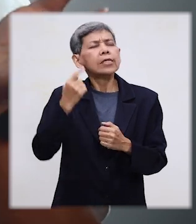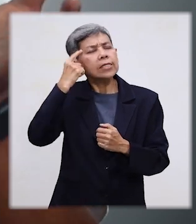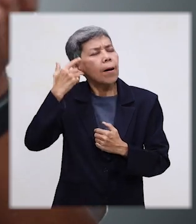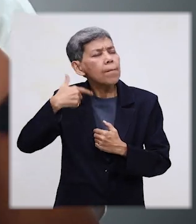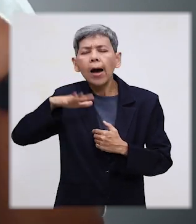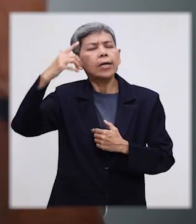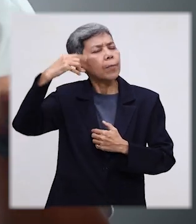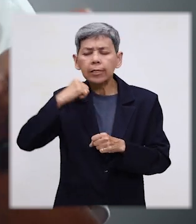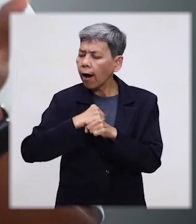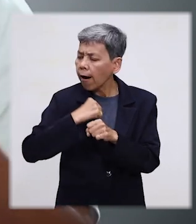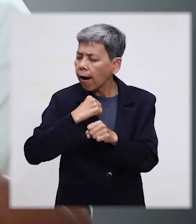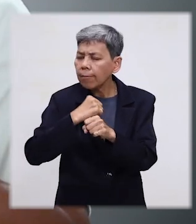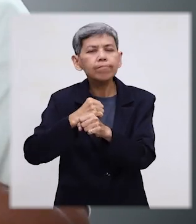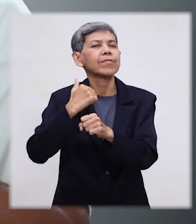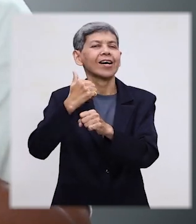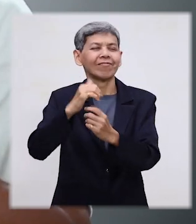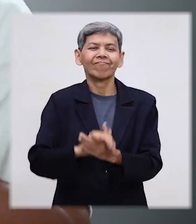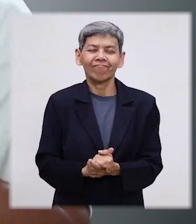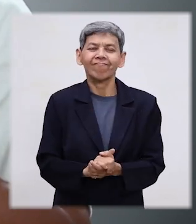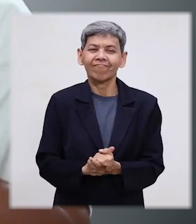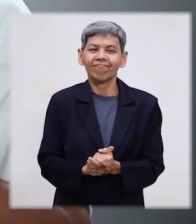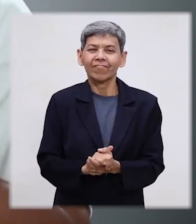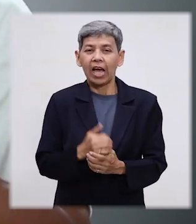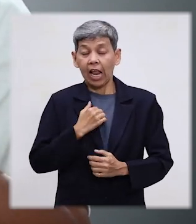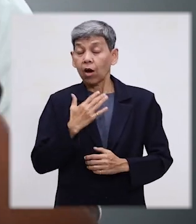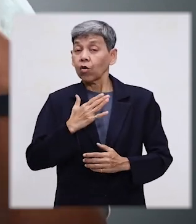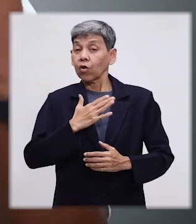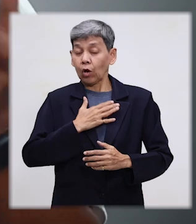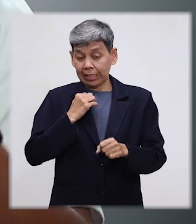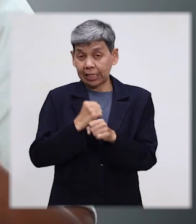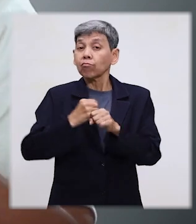ล่อยมันคิดไปแล้วก็แค่ลงมือทำแค่นั้นเองฮะก็จากคนแบ